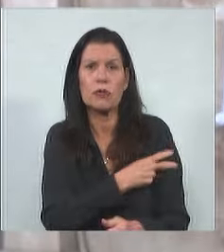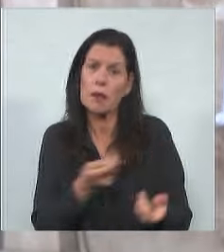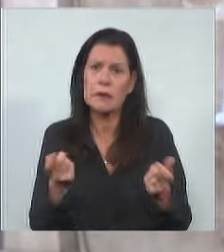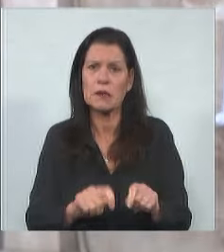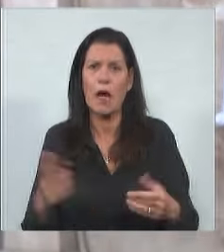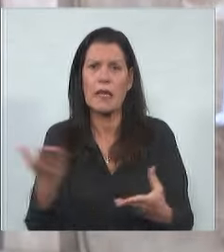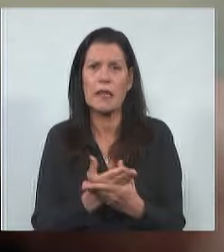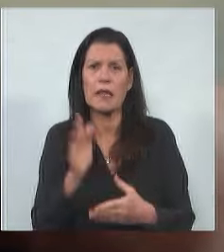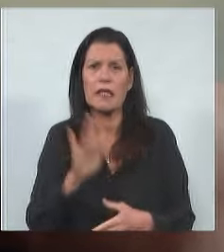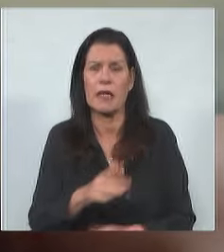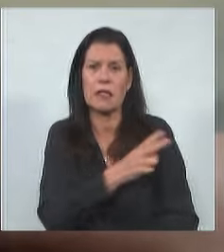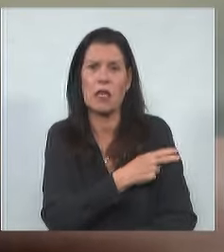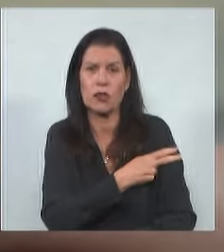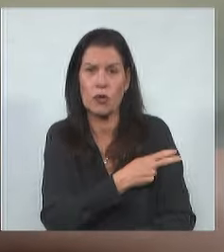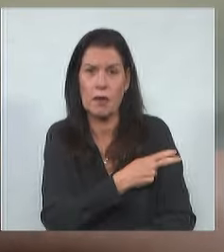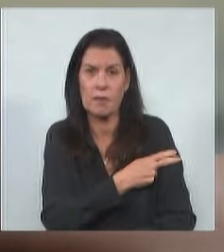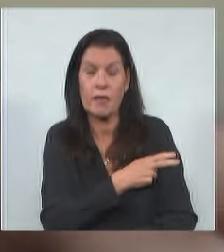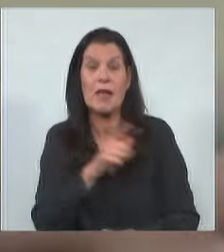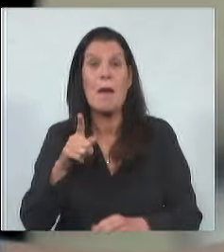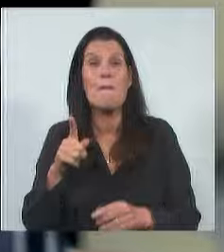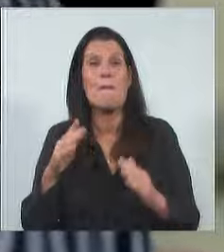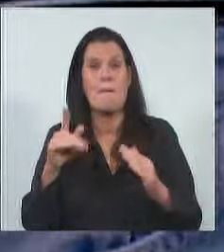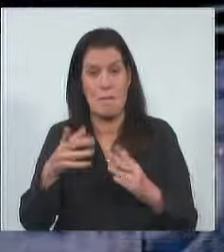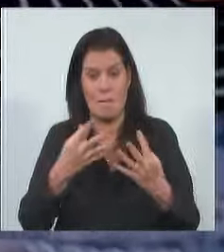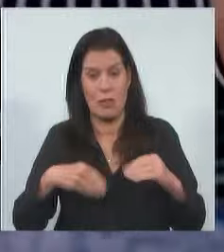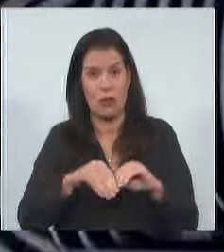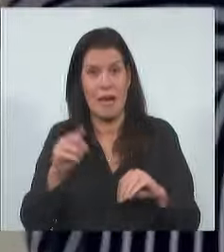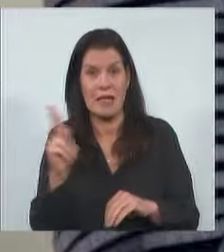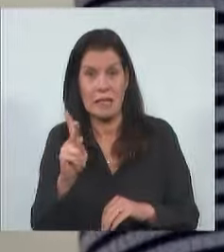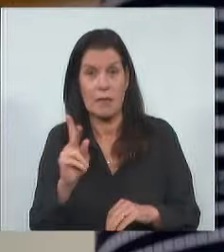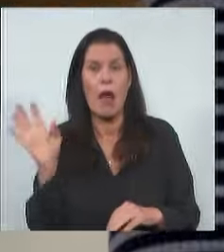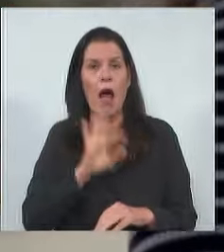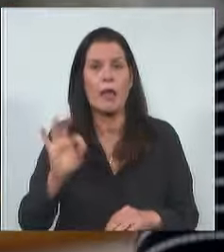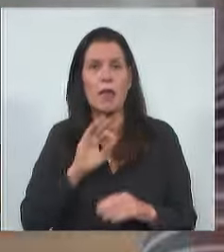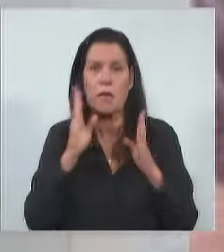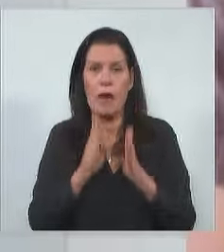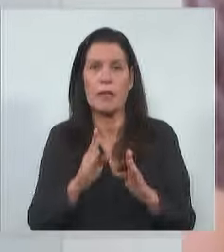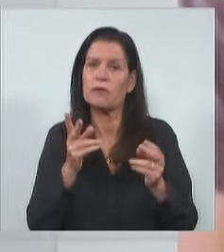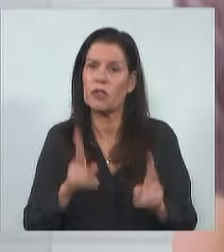שהובילו למסמוס החקירה. בית משפחת קסטלמן עדיין מאמינים שאפשר לשנות את ההחלטה